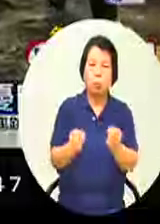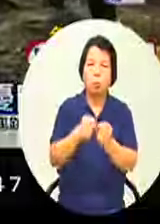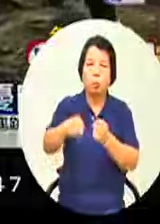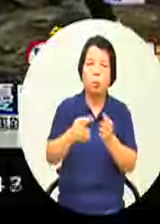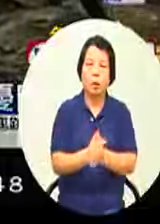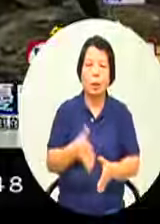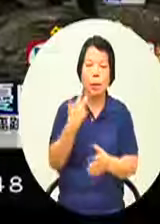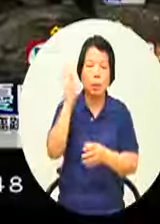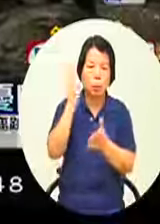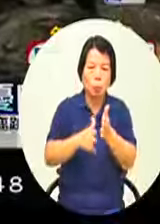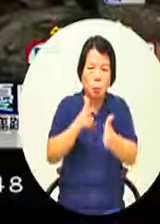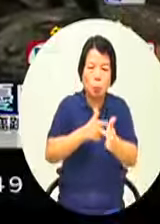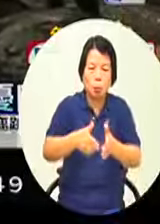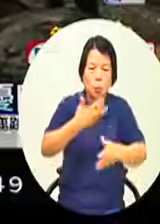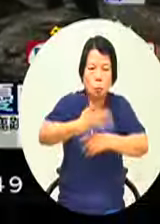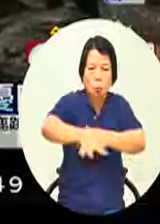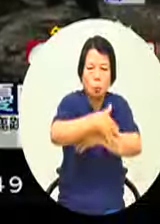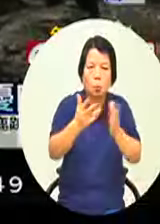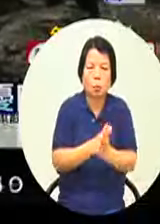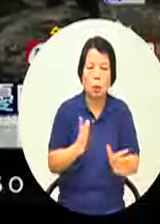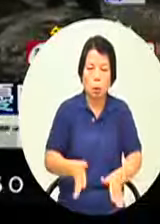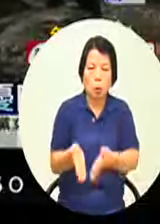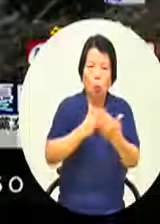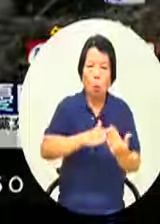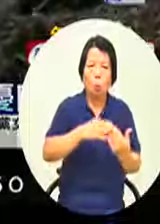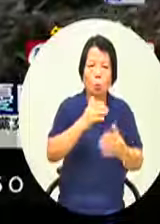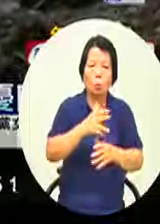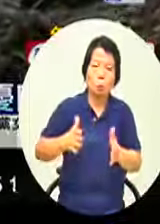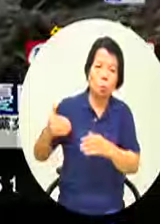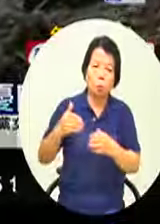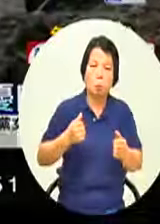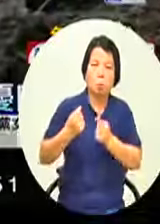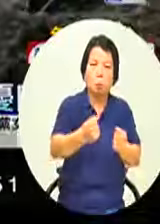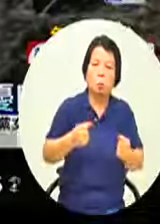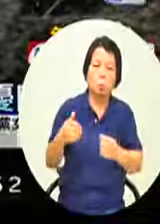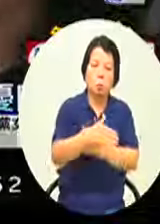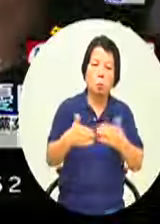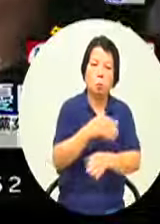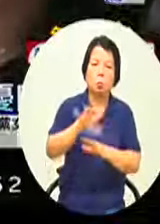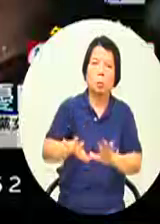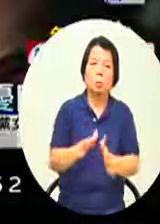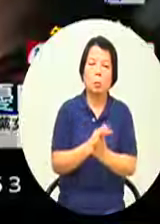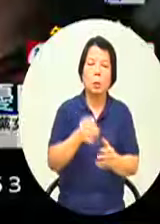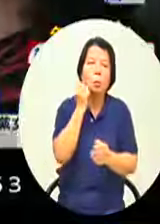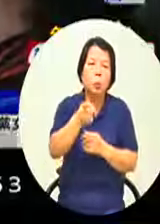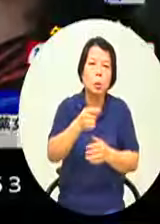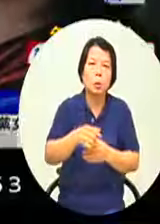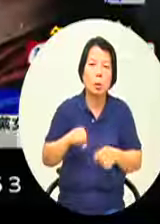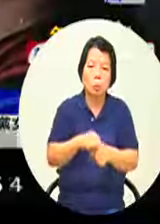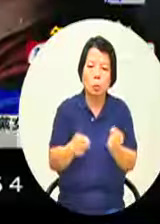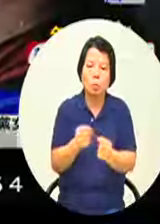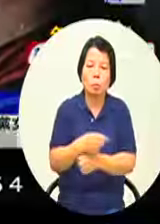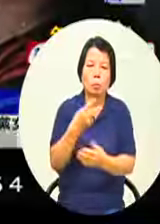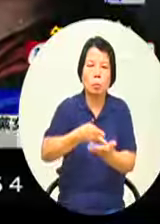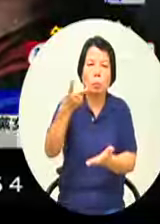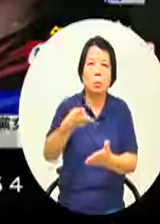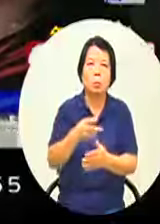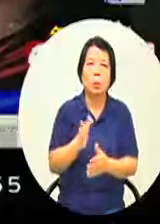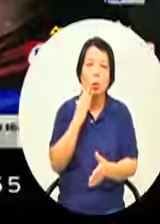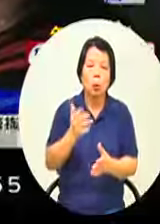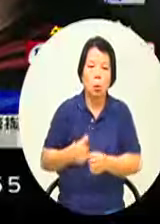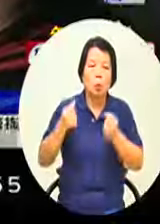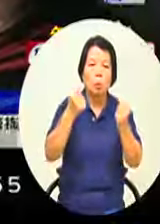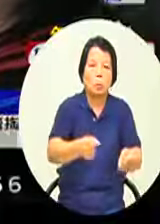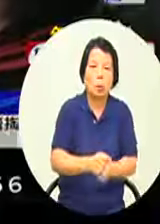事件，至今还没完全恢复通车。最近短短一个月内却又坍两次， 都危险哦！啊，我那设施